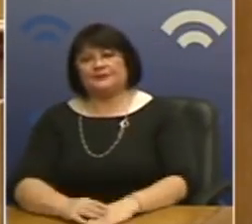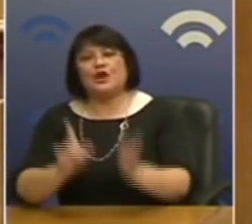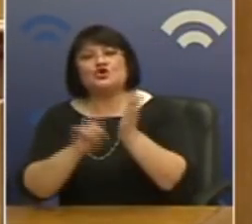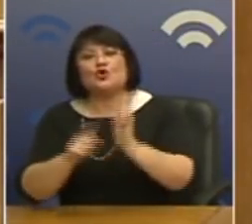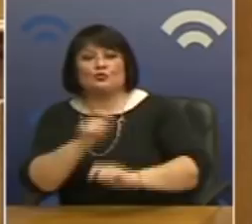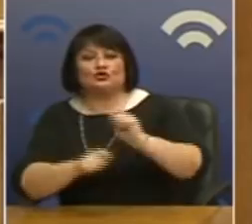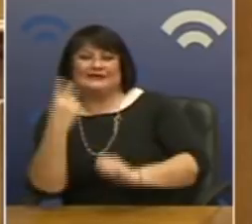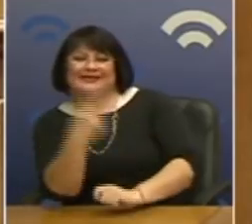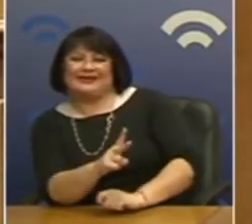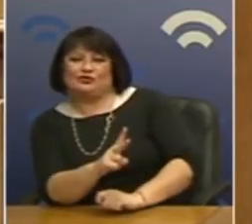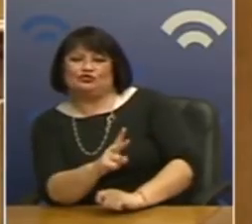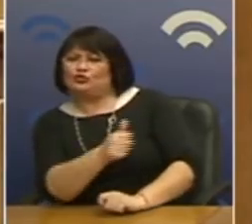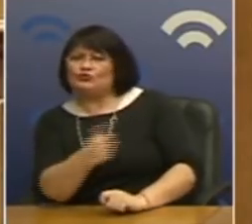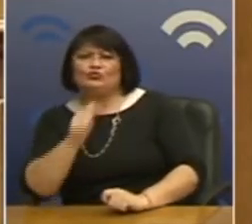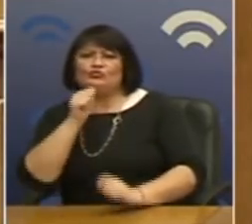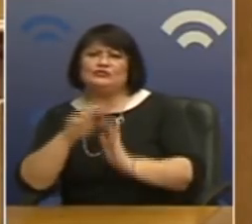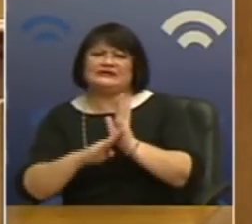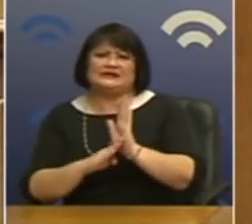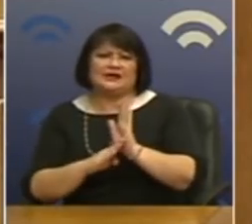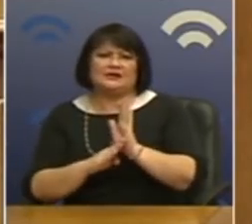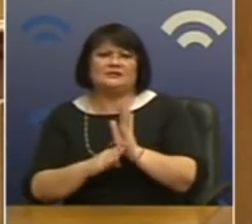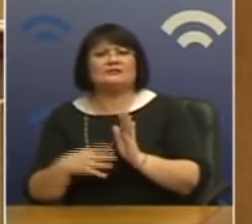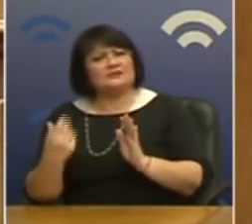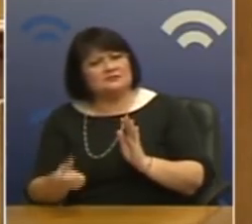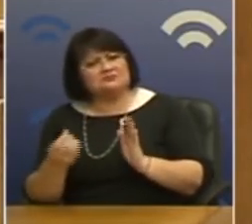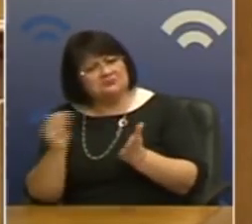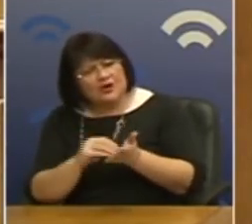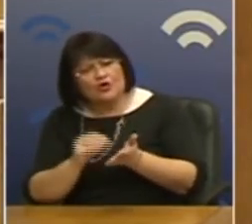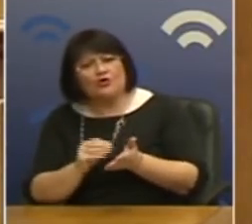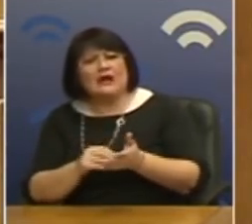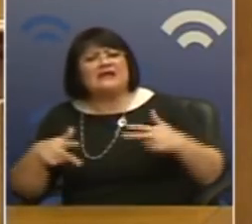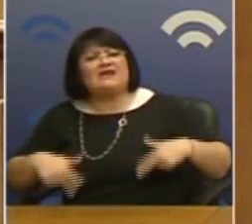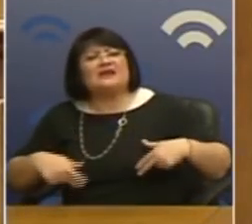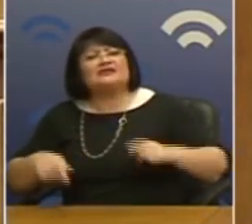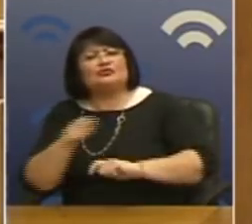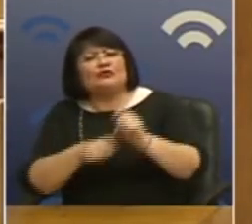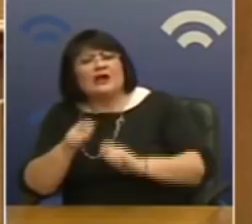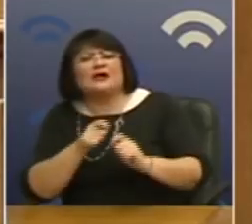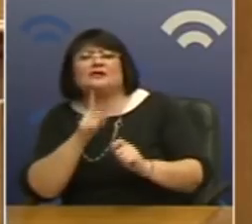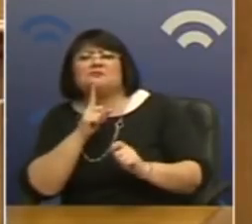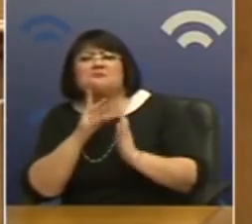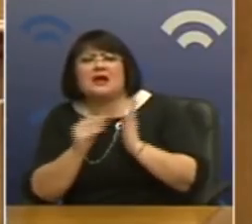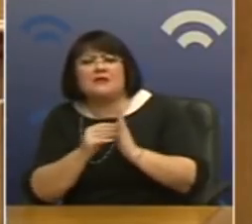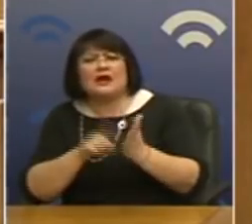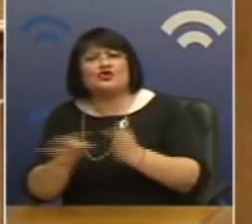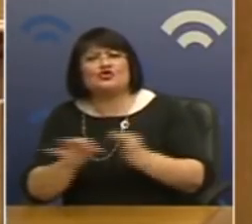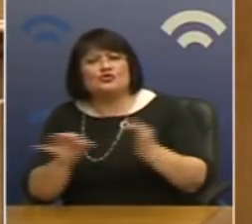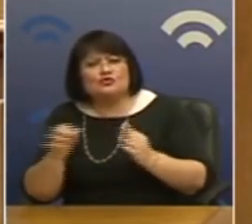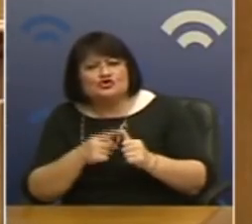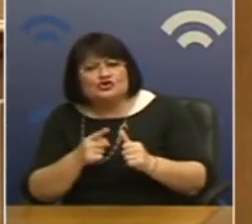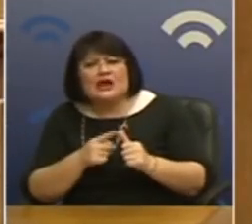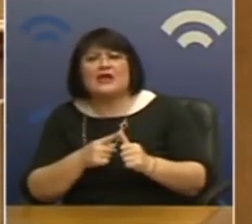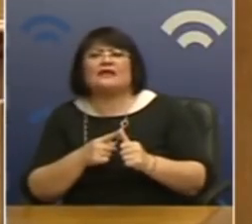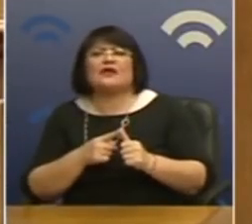εξαντλείται μόνο στο Σύνταγμα. Διαπερνά και άλλες πρωτοβουλίες της κυβέρνησης, όπως είναι το νομοσχέδιο για το επιτελικό